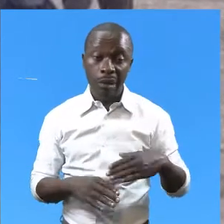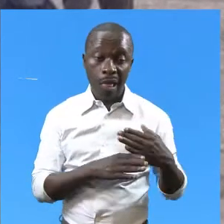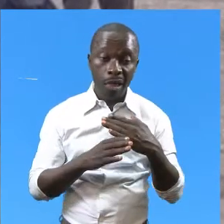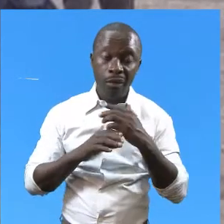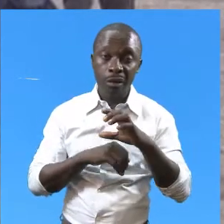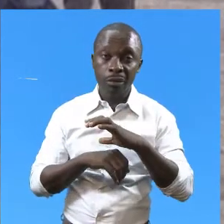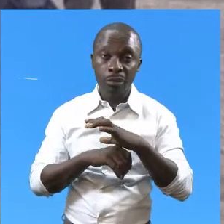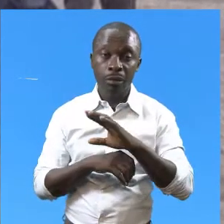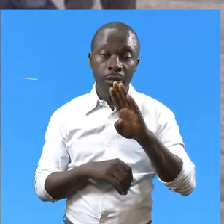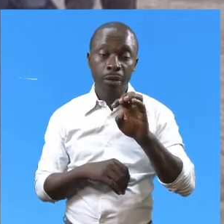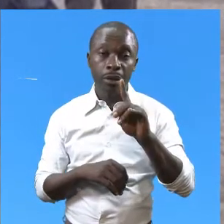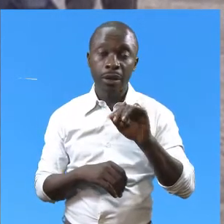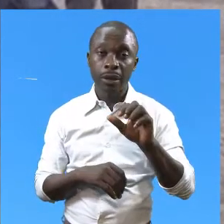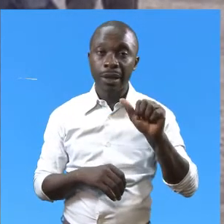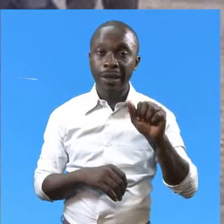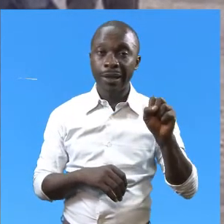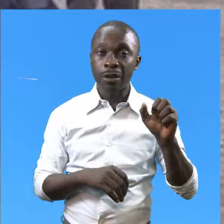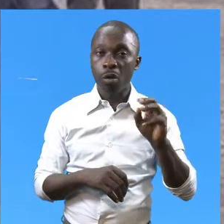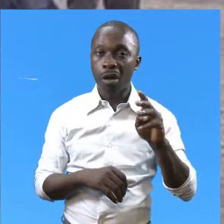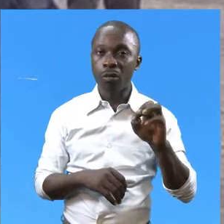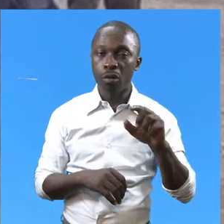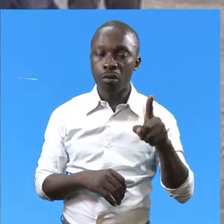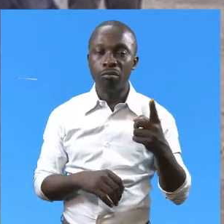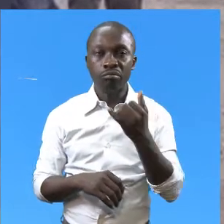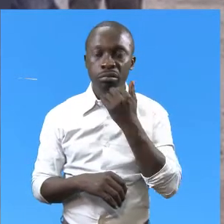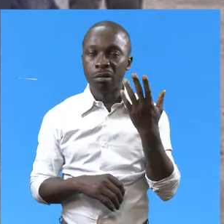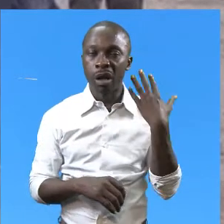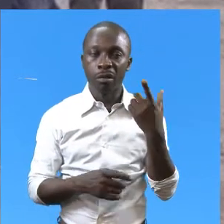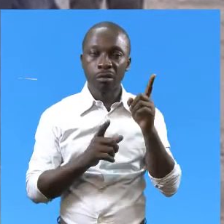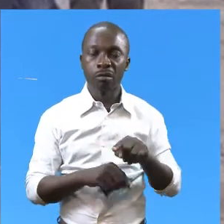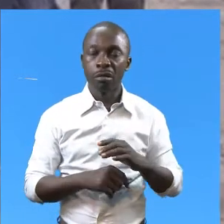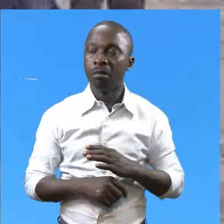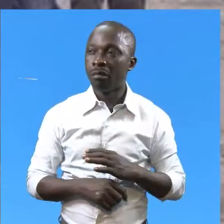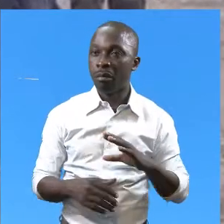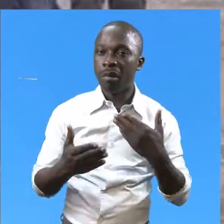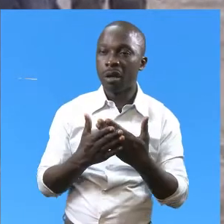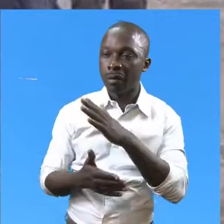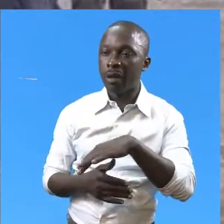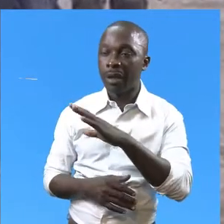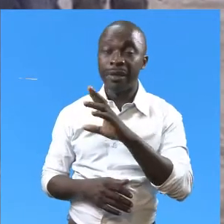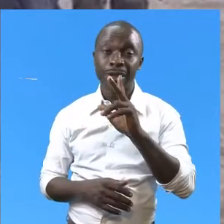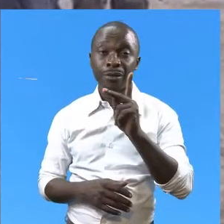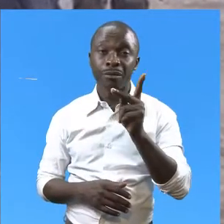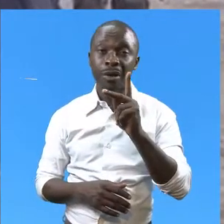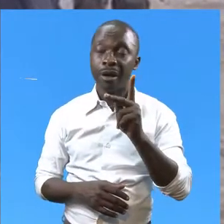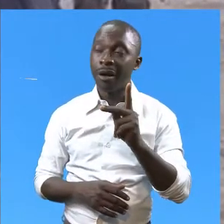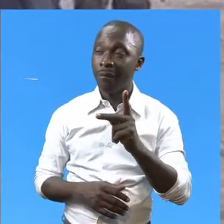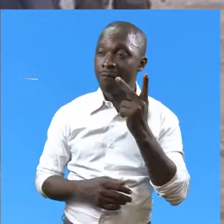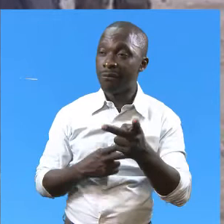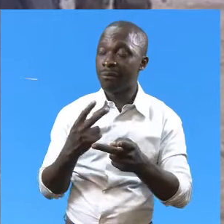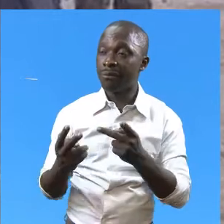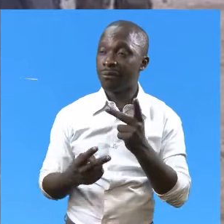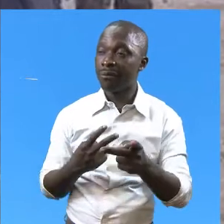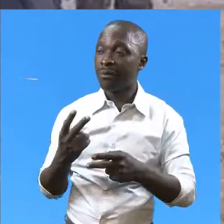matin sur le campus de la Moda Francisca Academy Bilingual International de Fiango à Kumba dans le cadre